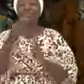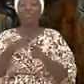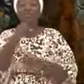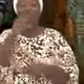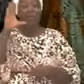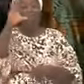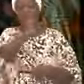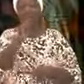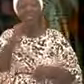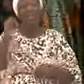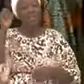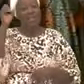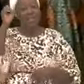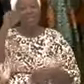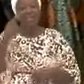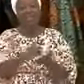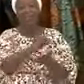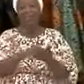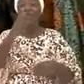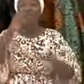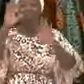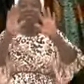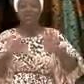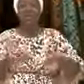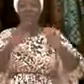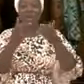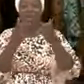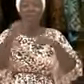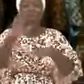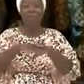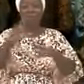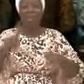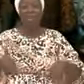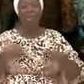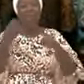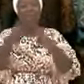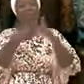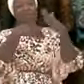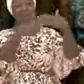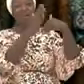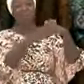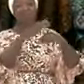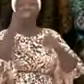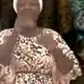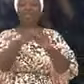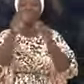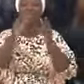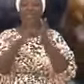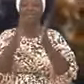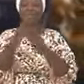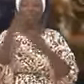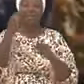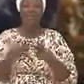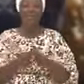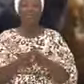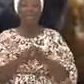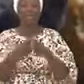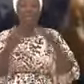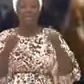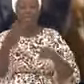ratera pas l'aprue divine venance hutois du ciel aux nobles jésus